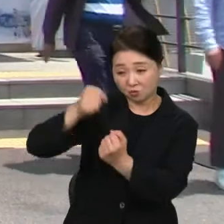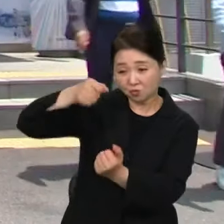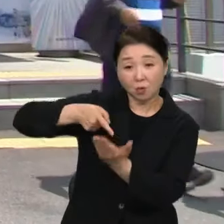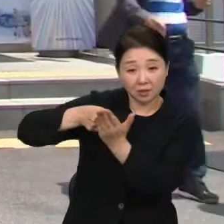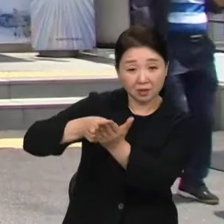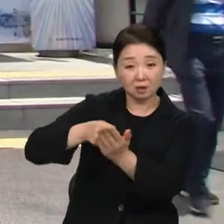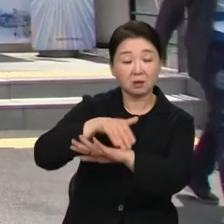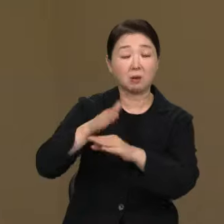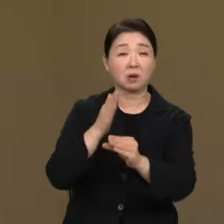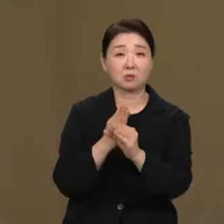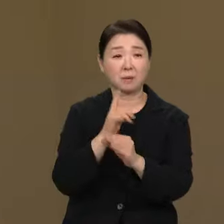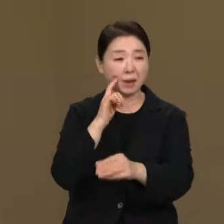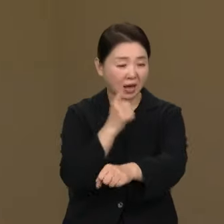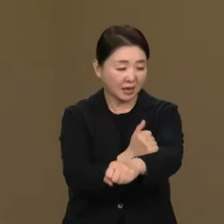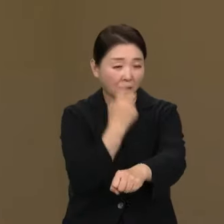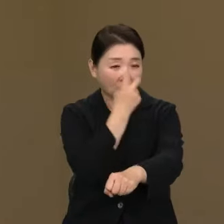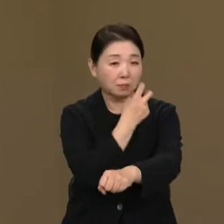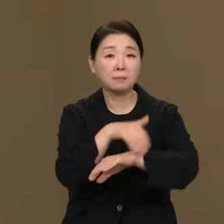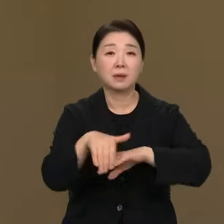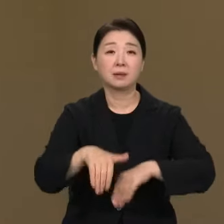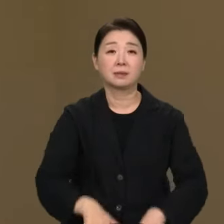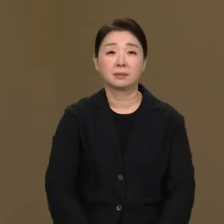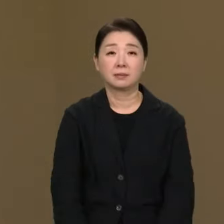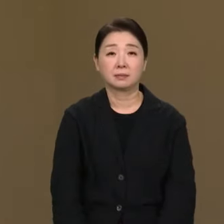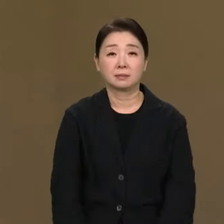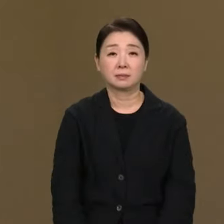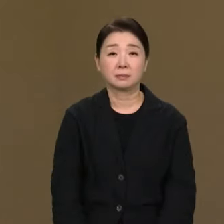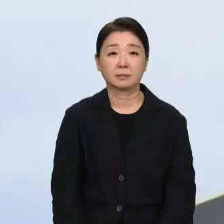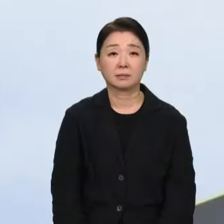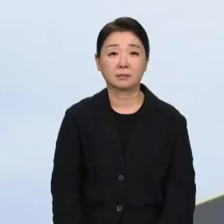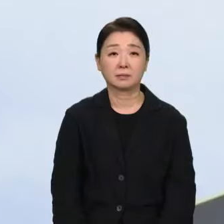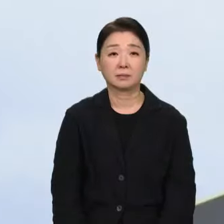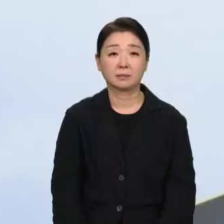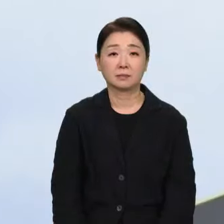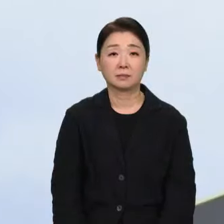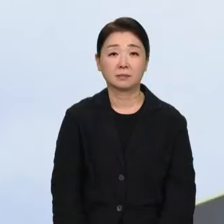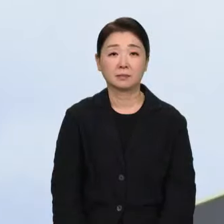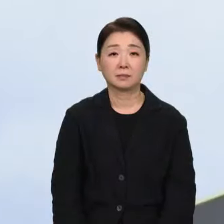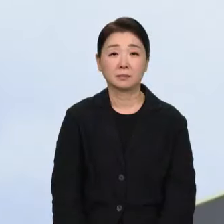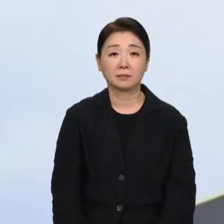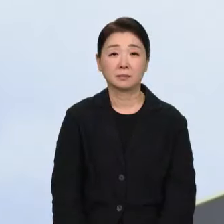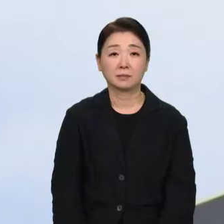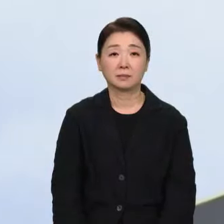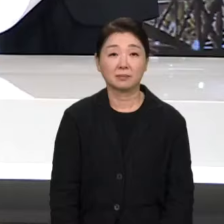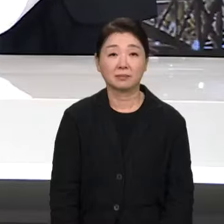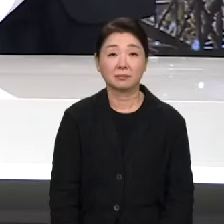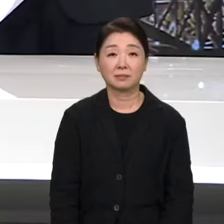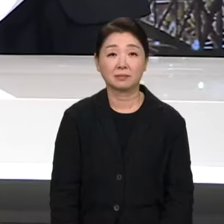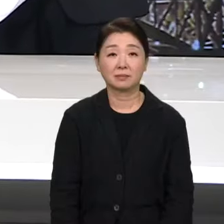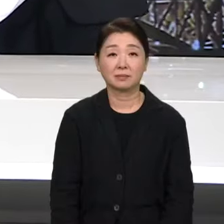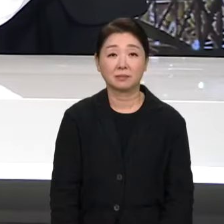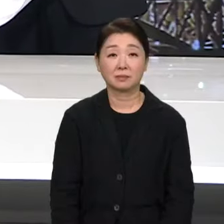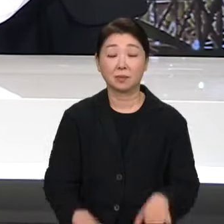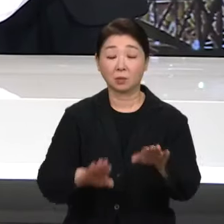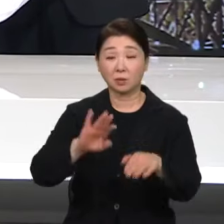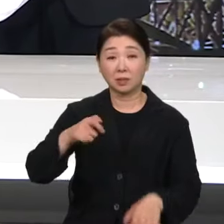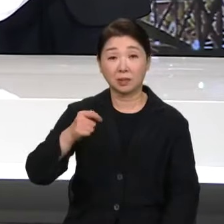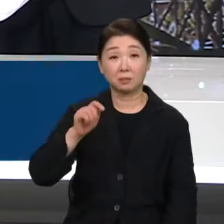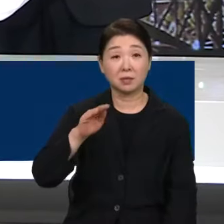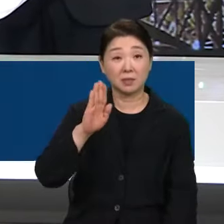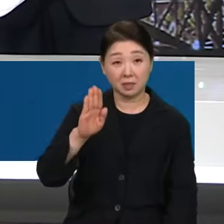신청하고 마약 검사도 진행할 예정입니다. JTBC 최현수입니다. 오늘